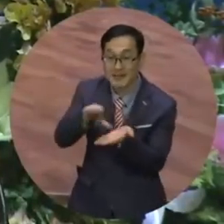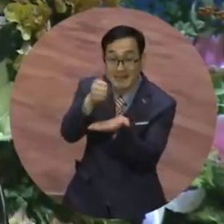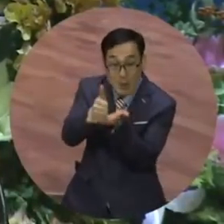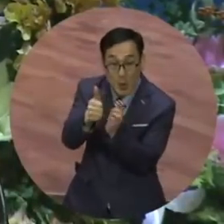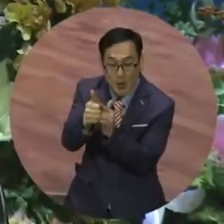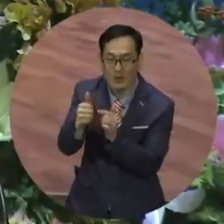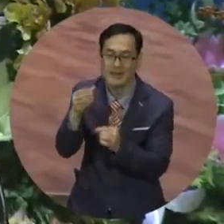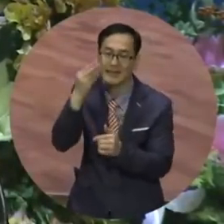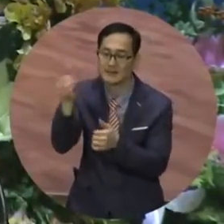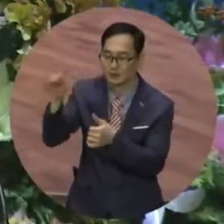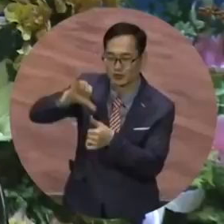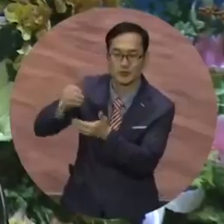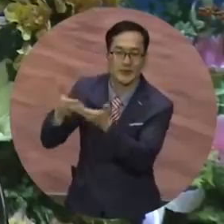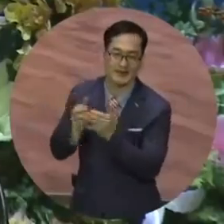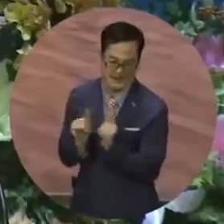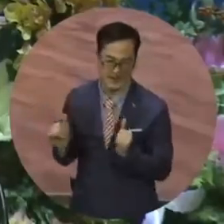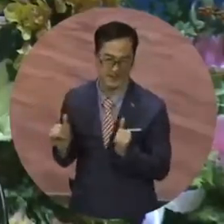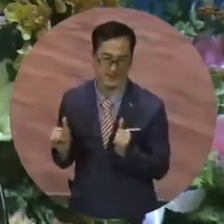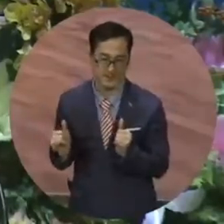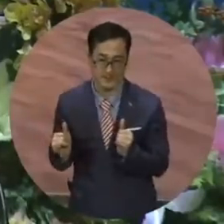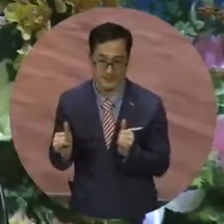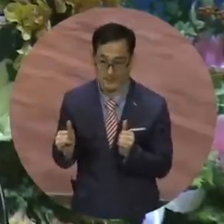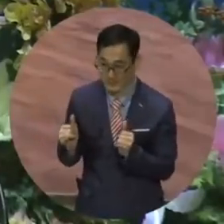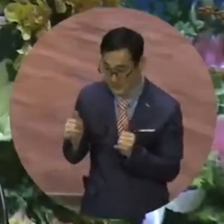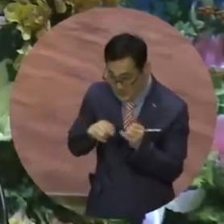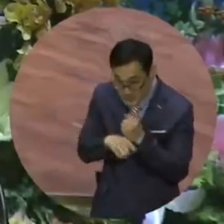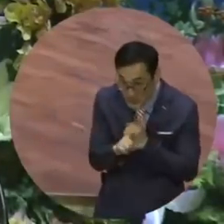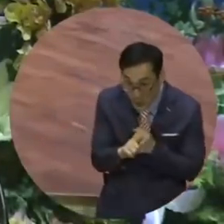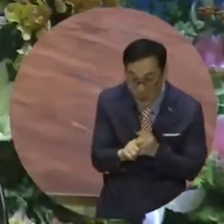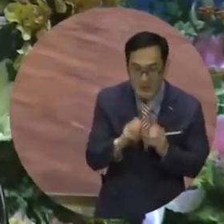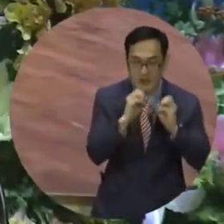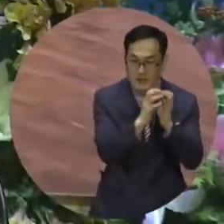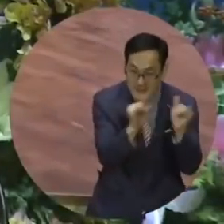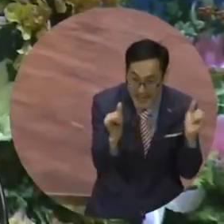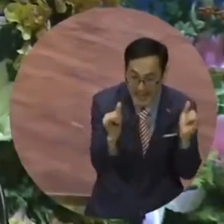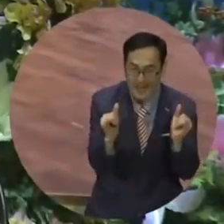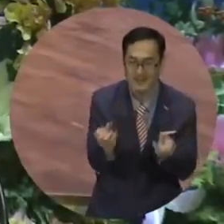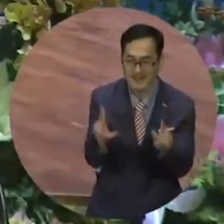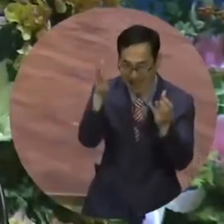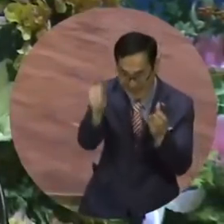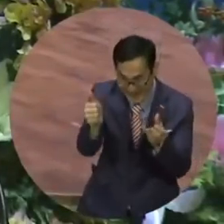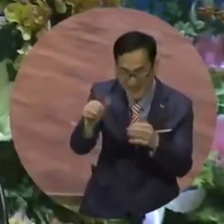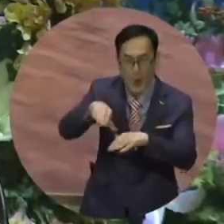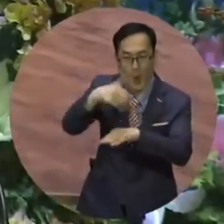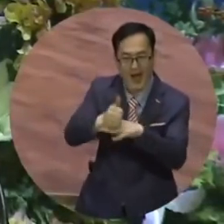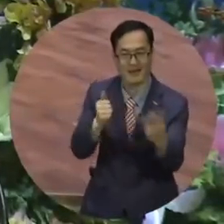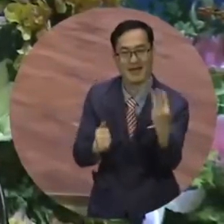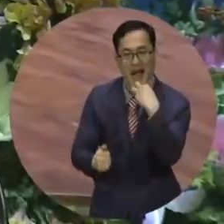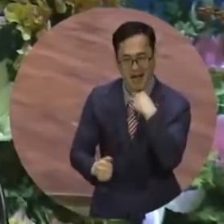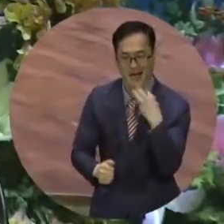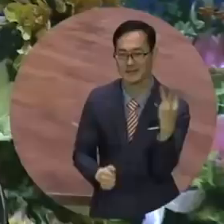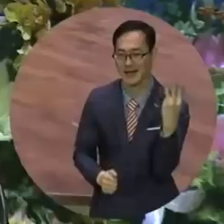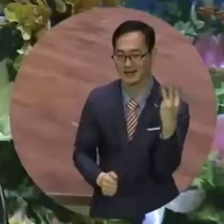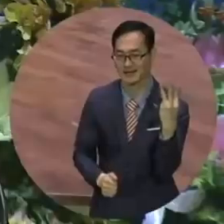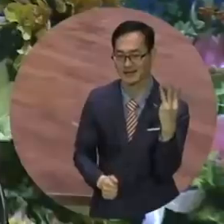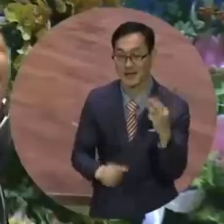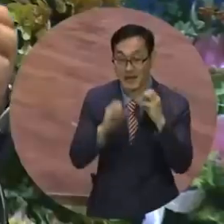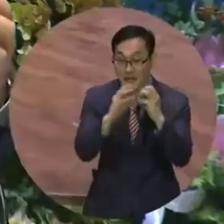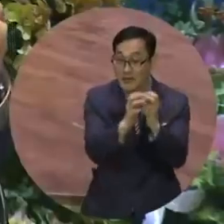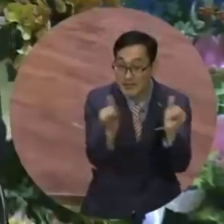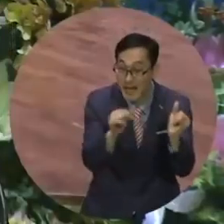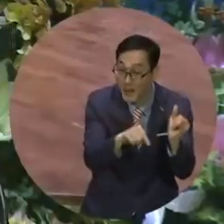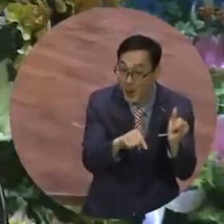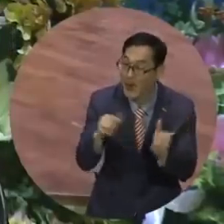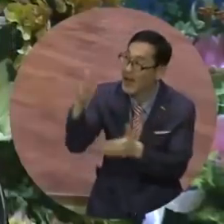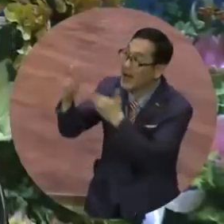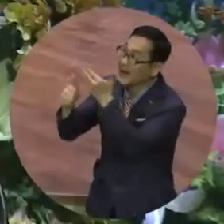하셨느냐? 선지자, 제사장, 왕, 대선지자, 대제사장, 만왕의 왕으로 오셨어요. 그 선지자가 뭐냐?